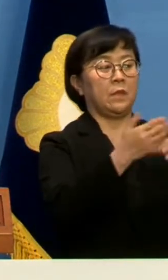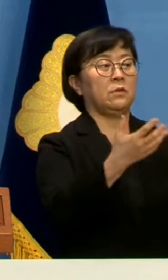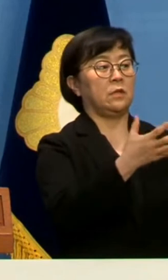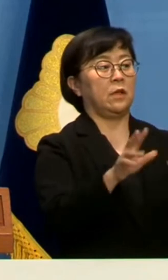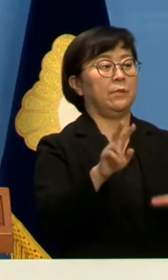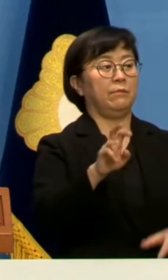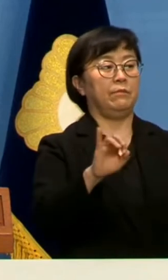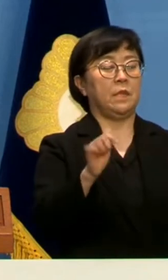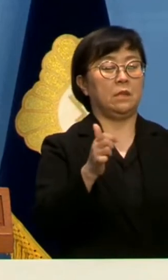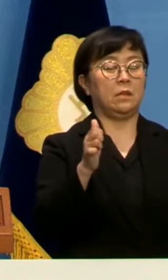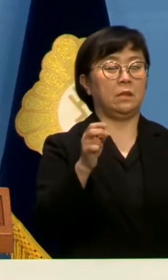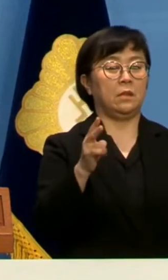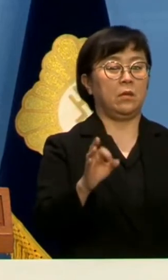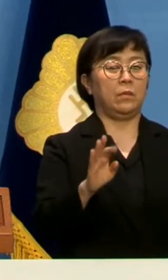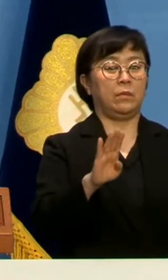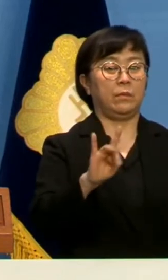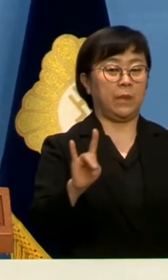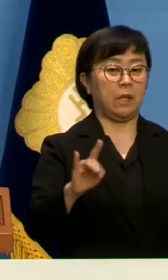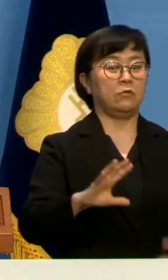더불어민주당입니다.